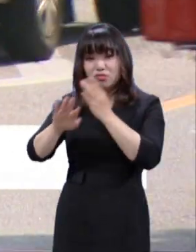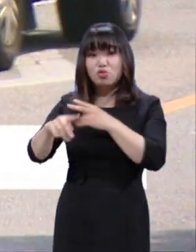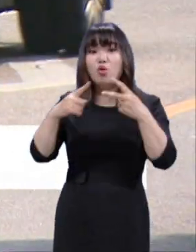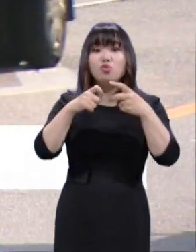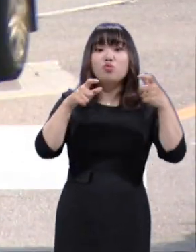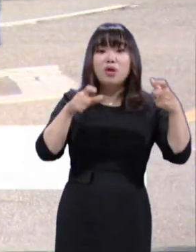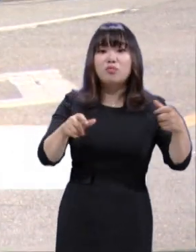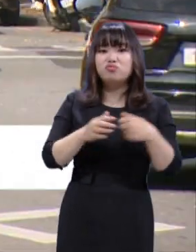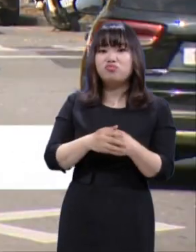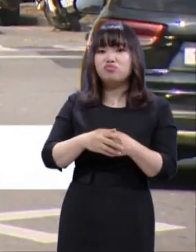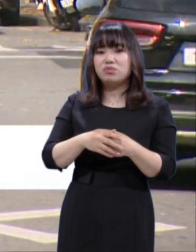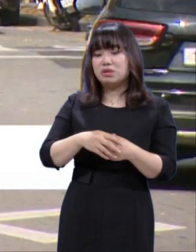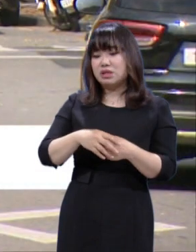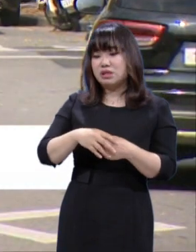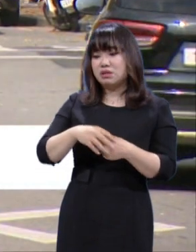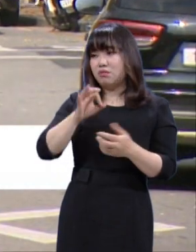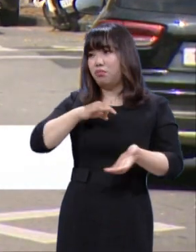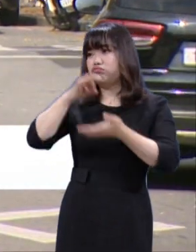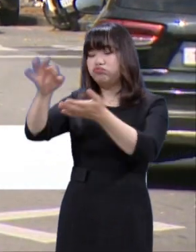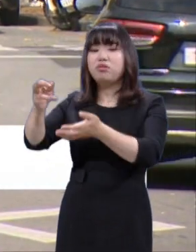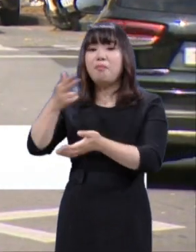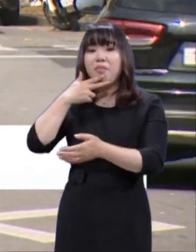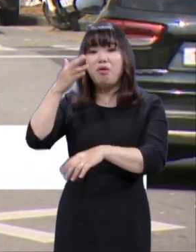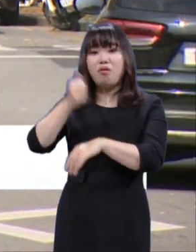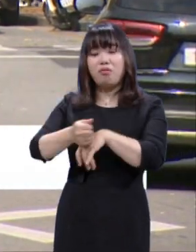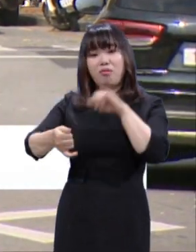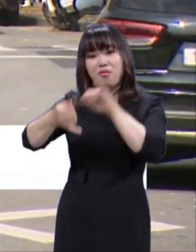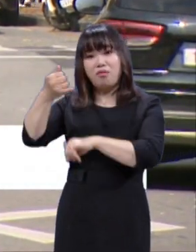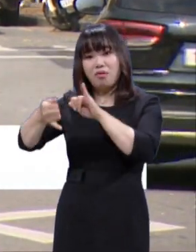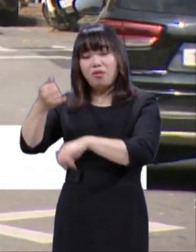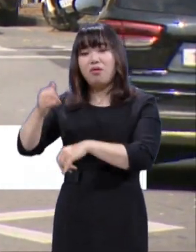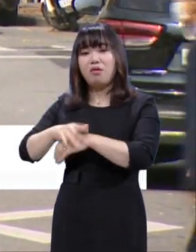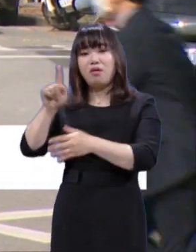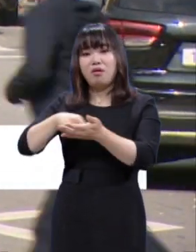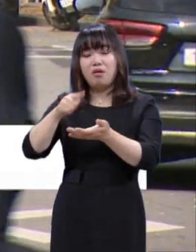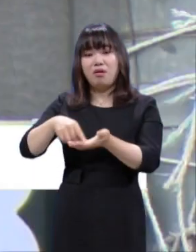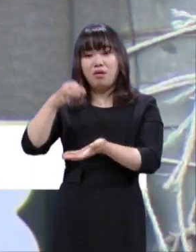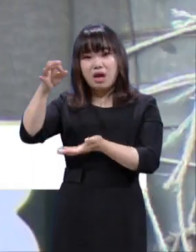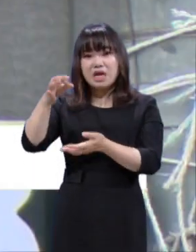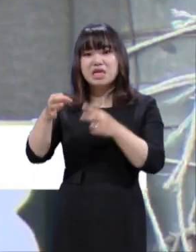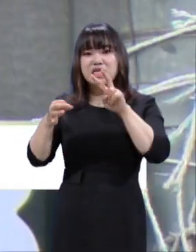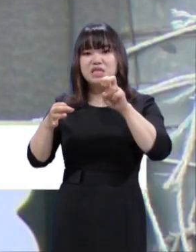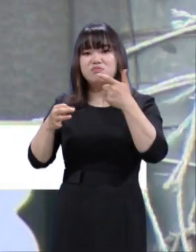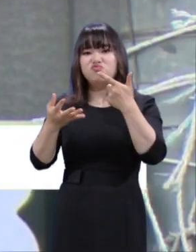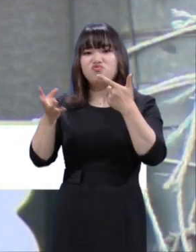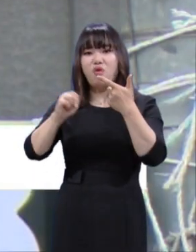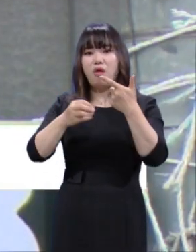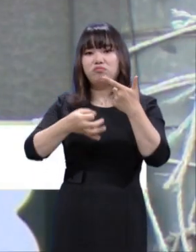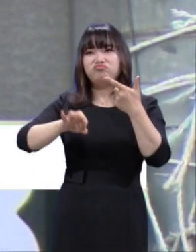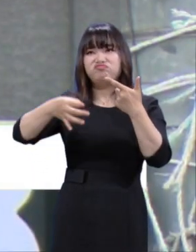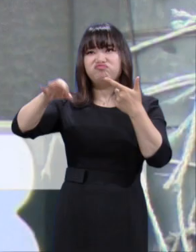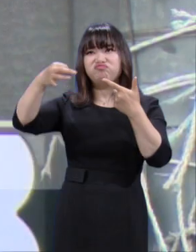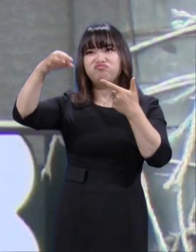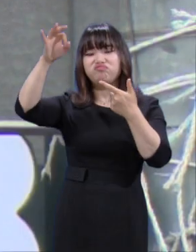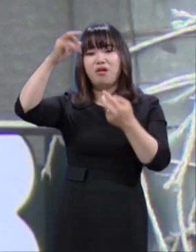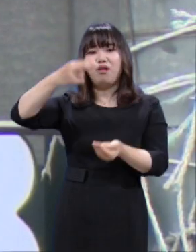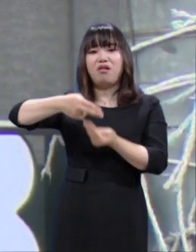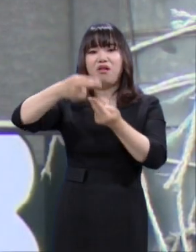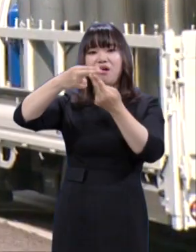동대문구가 이를 이행하지 않으면서 구민 세금으로 지급해야 할 변상금은 26억 원 넘게 쌓여 있는